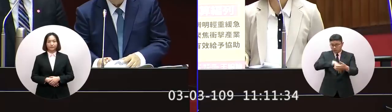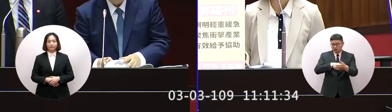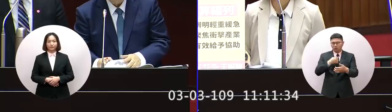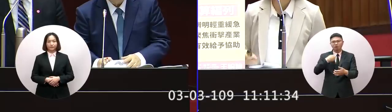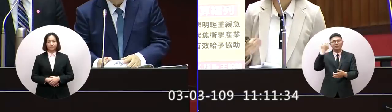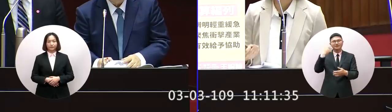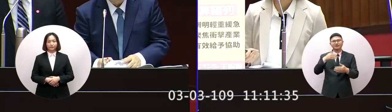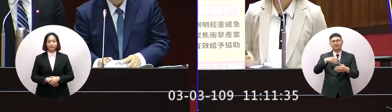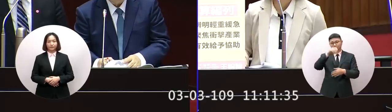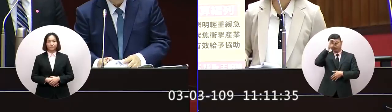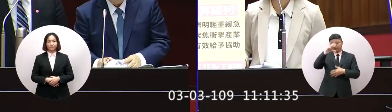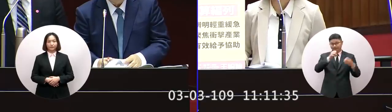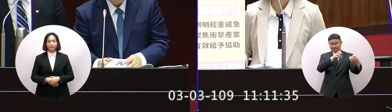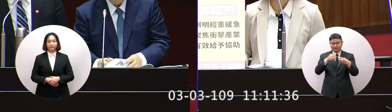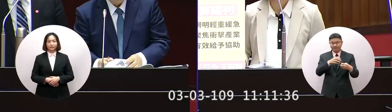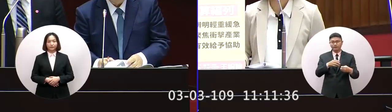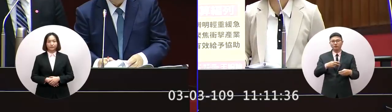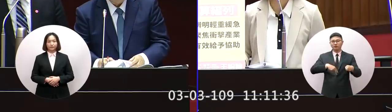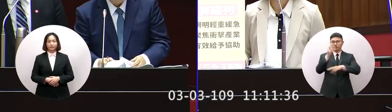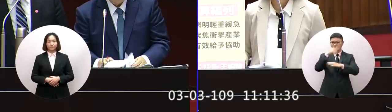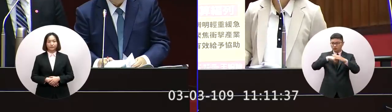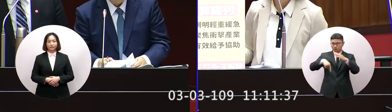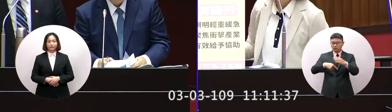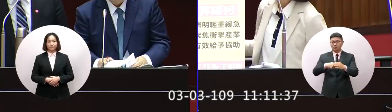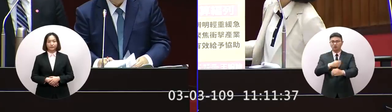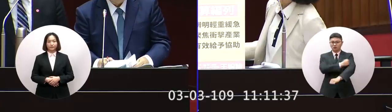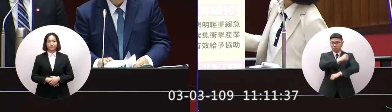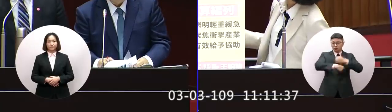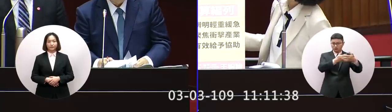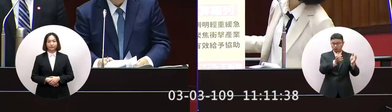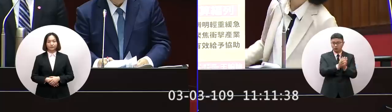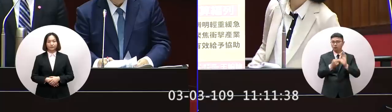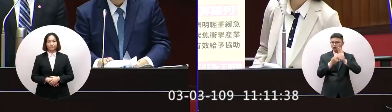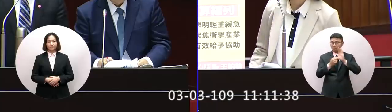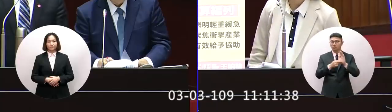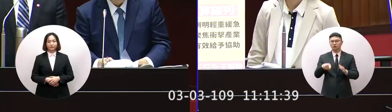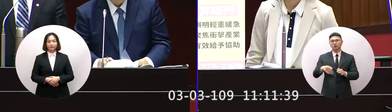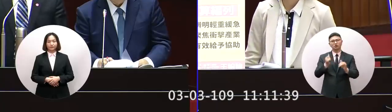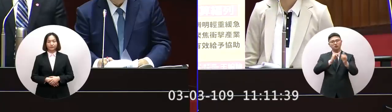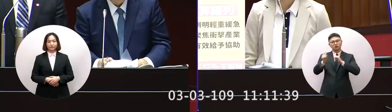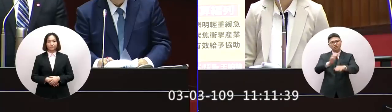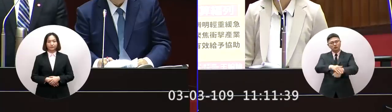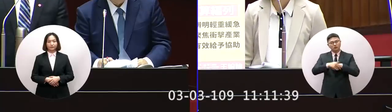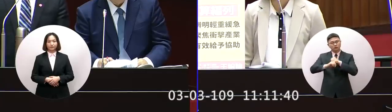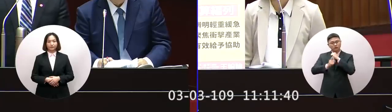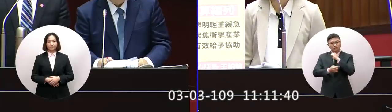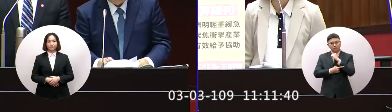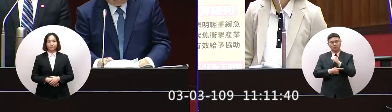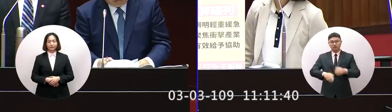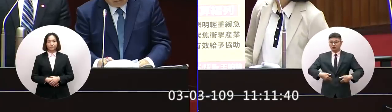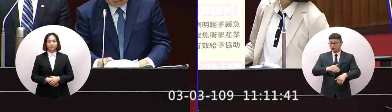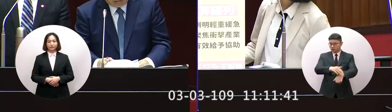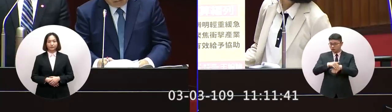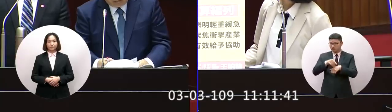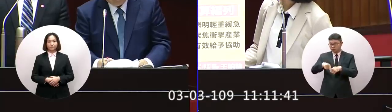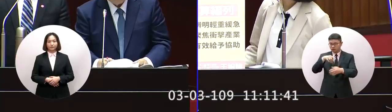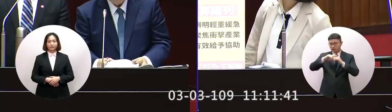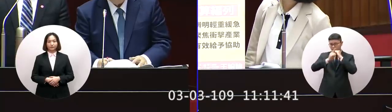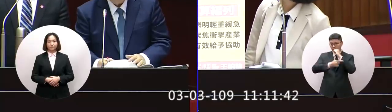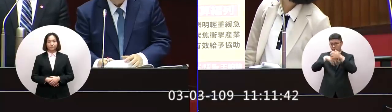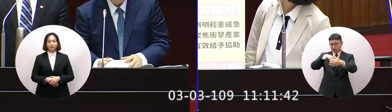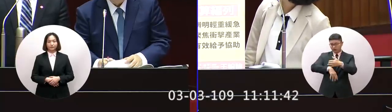中，我们在党团协商的时候，其实行政院和劳动部都有提出来说，在相关的法令，比如说社会救助法里面的社会急难救助等等，以及